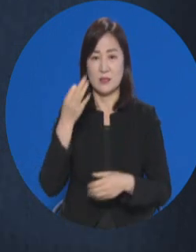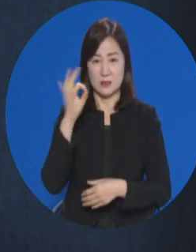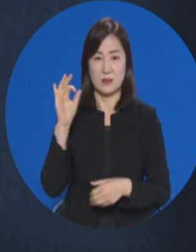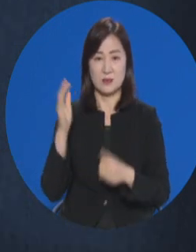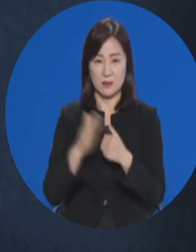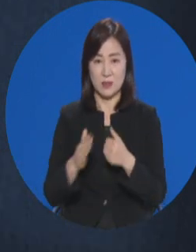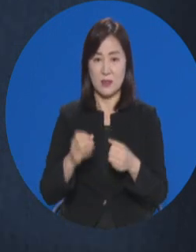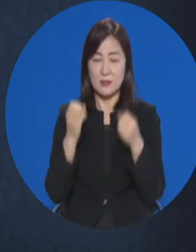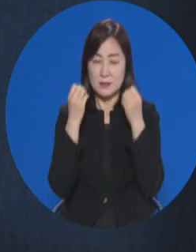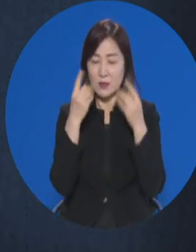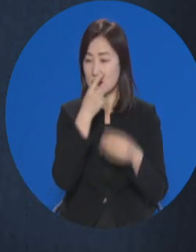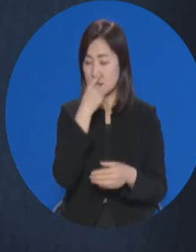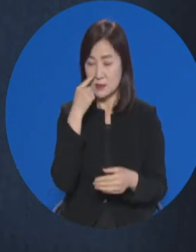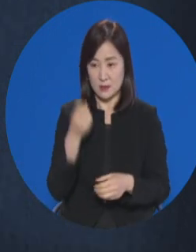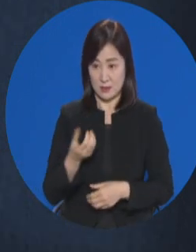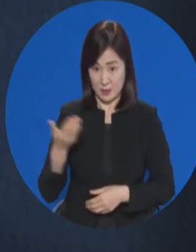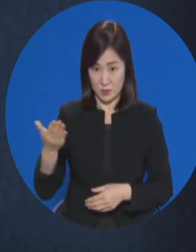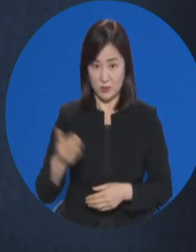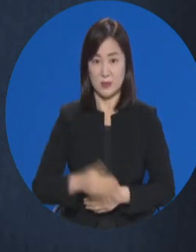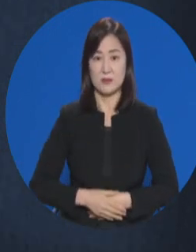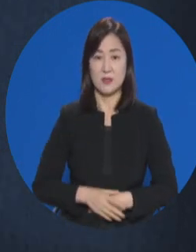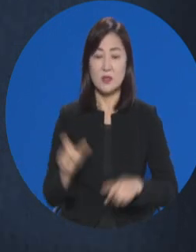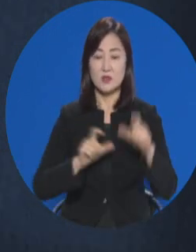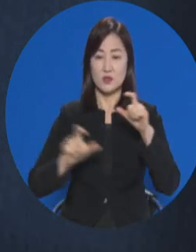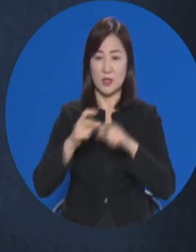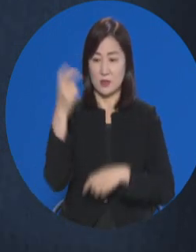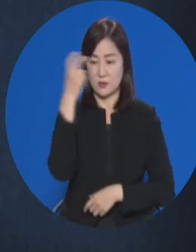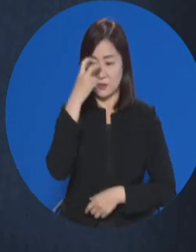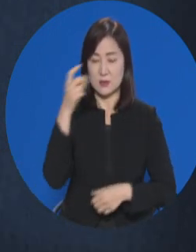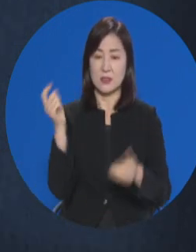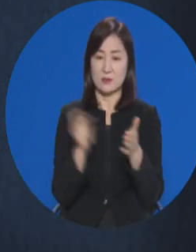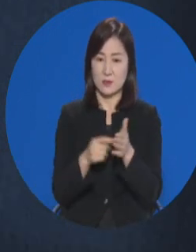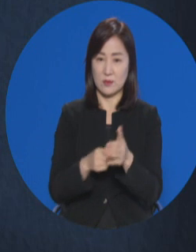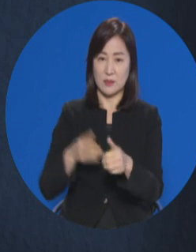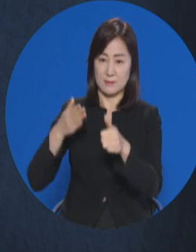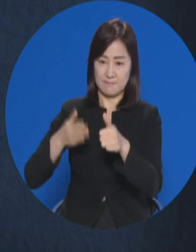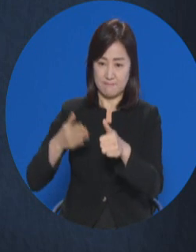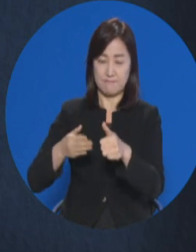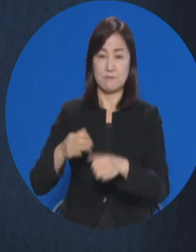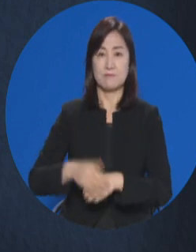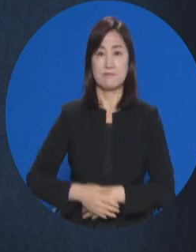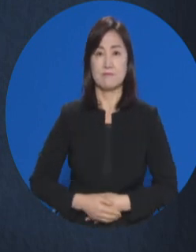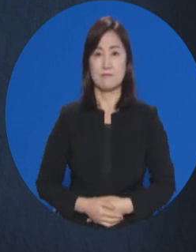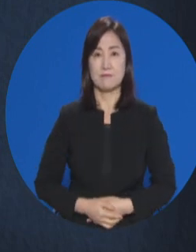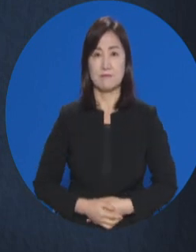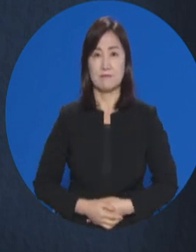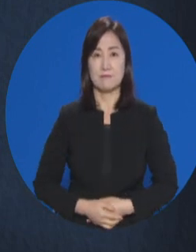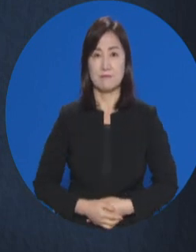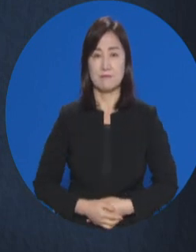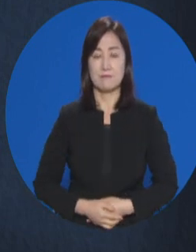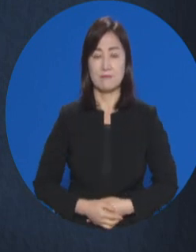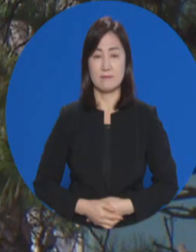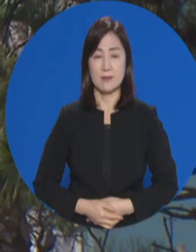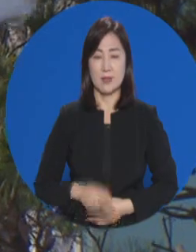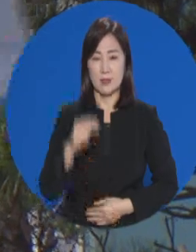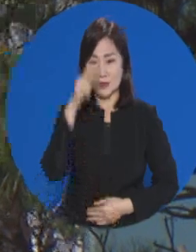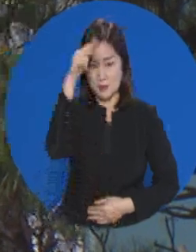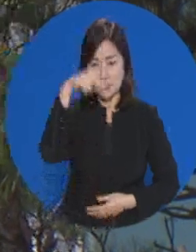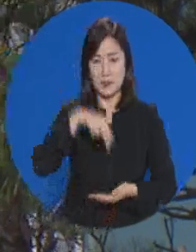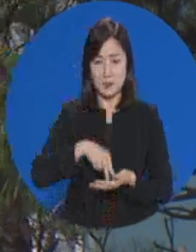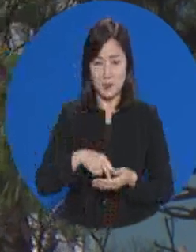저희는 새로운 증거를 제출을 해서 추가 수사를 촉구할 예정입니다. 검찰이